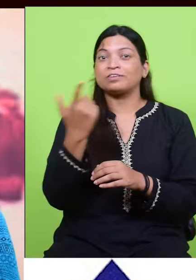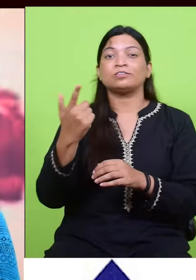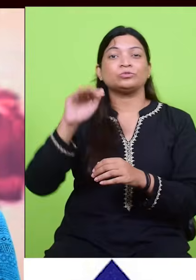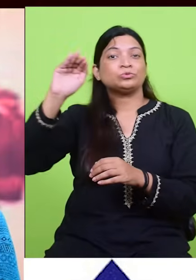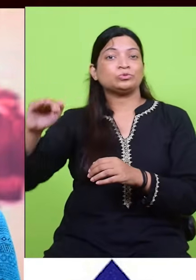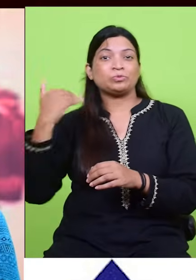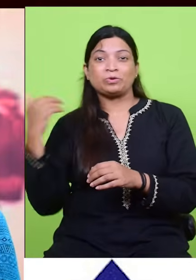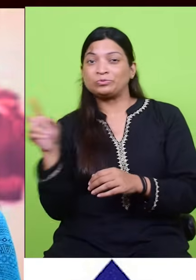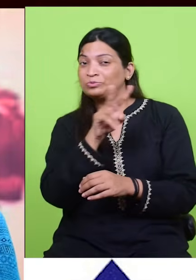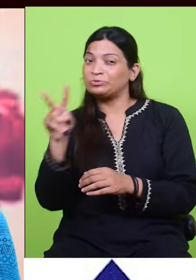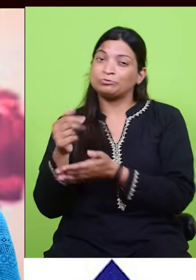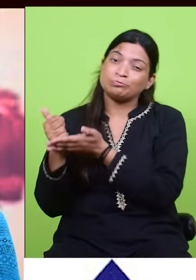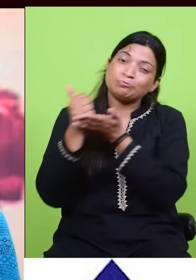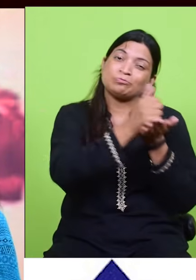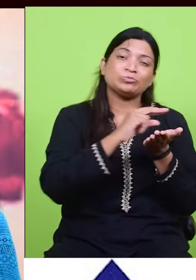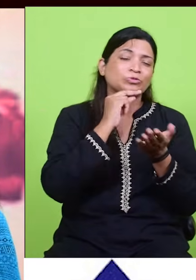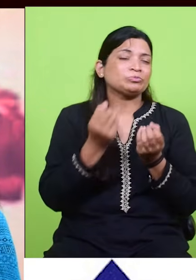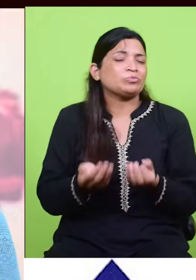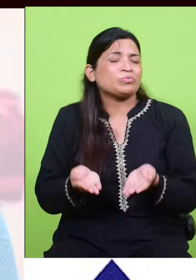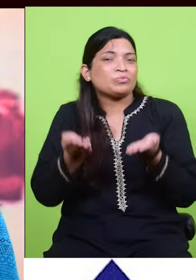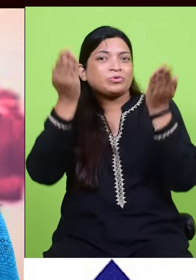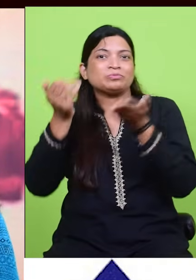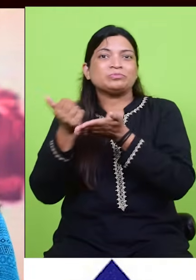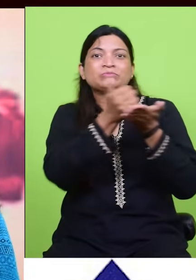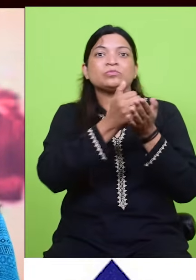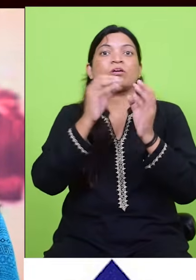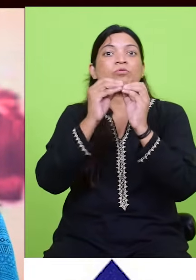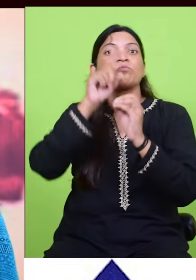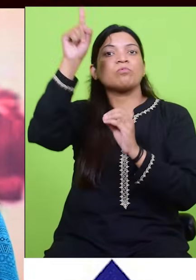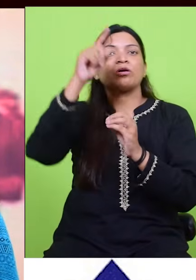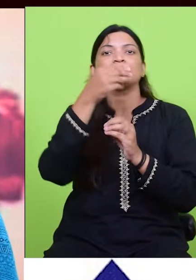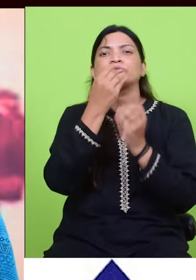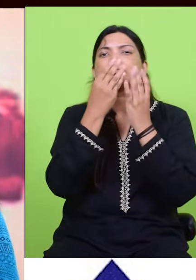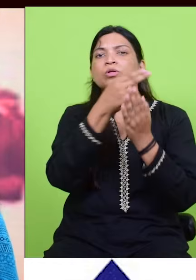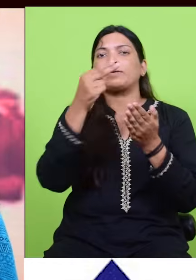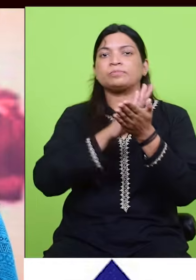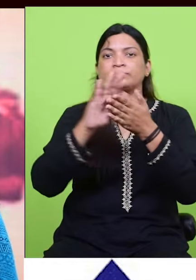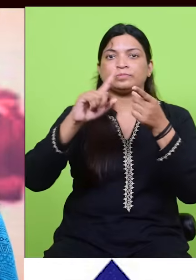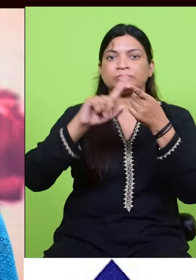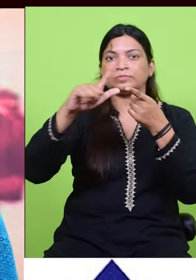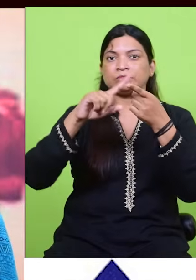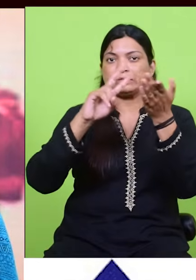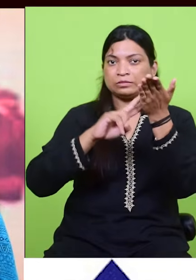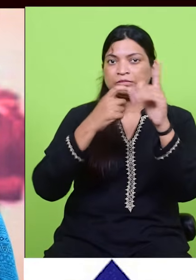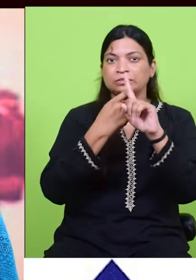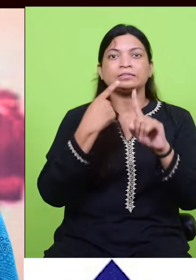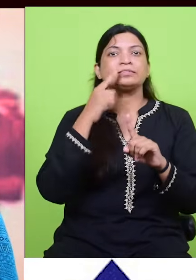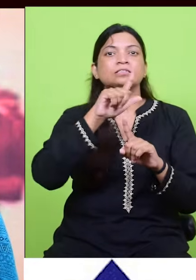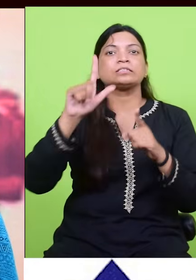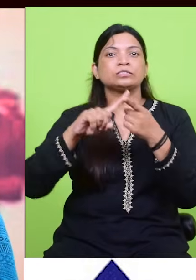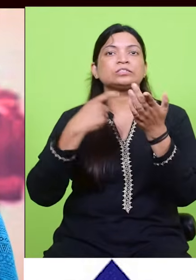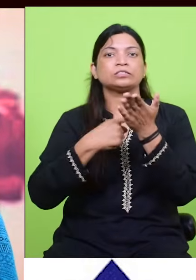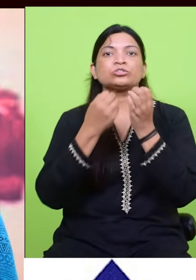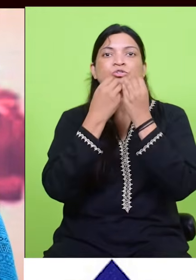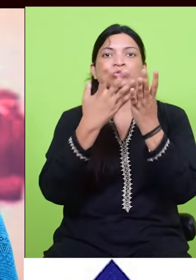और मेरी छोटी बेटी ने बहुत इनकी हेल्प करी। बॉम्बे वाशी में हैंडल केलर स्कूल है, वहाँ पे इसको डाला था। इसको मैं 10